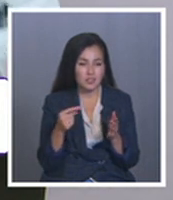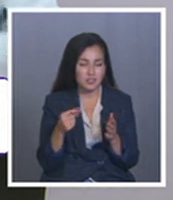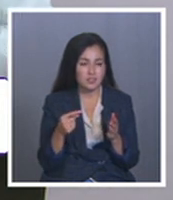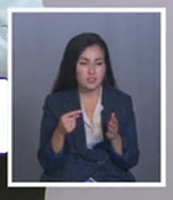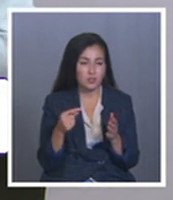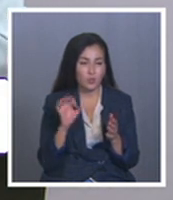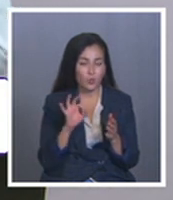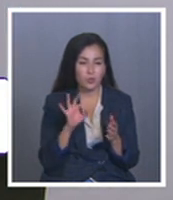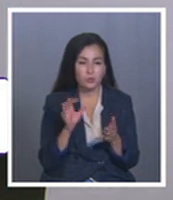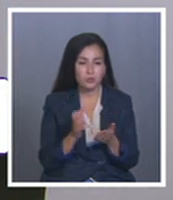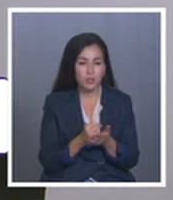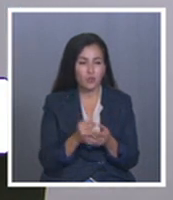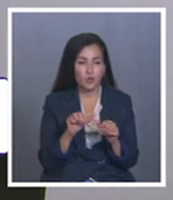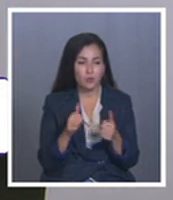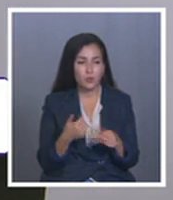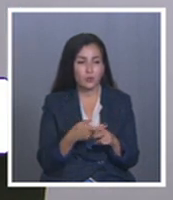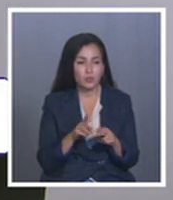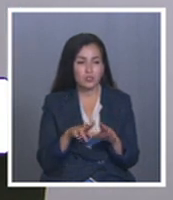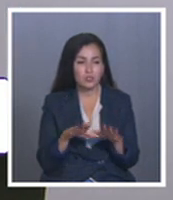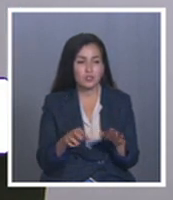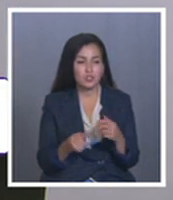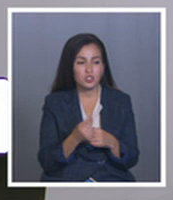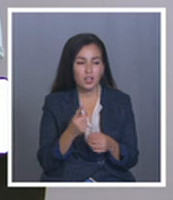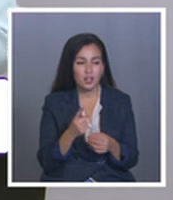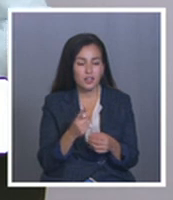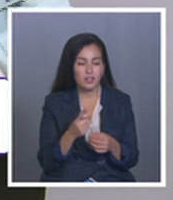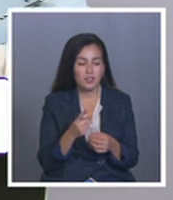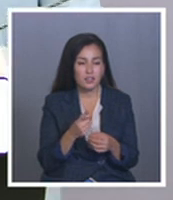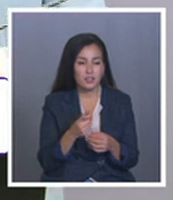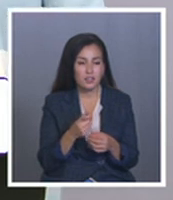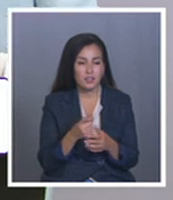0 болады. Формула осы жерден шығады.